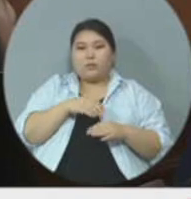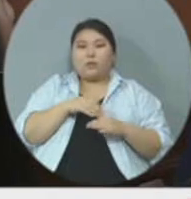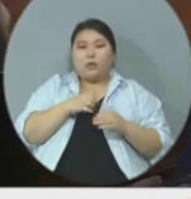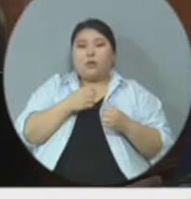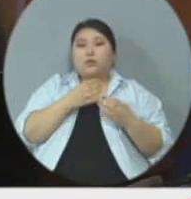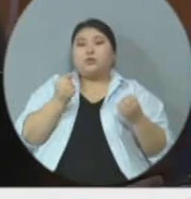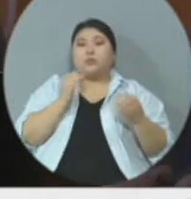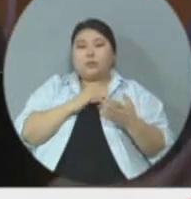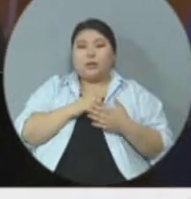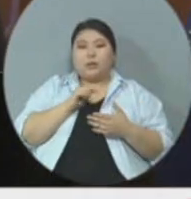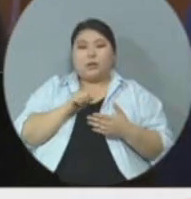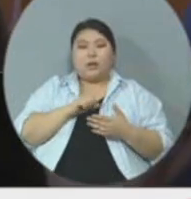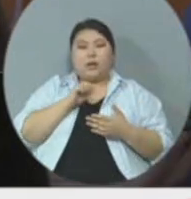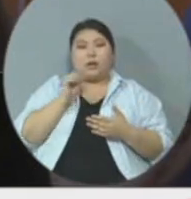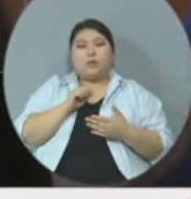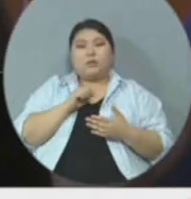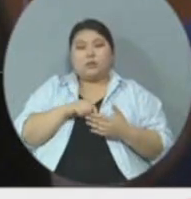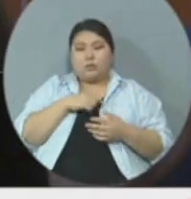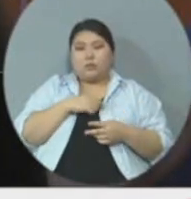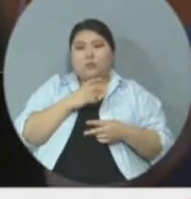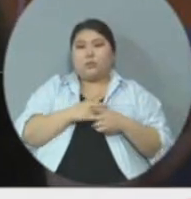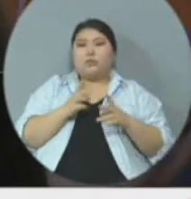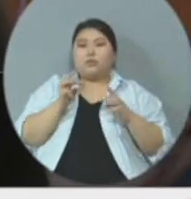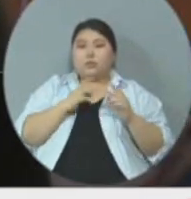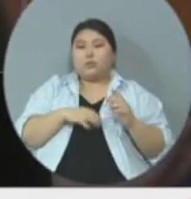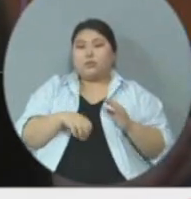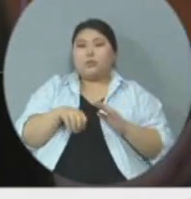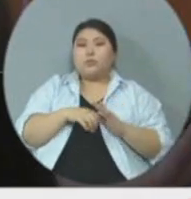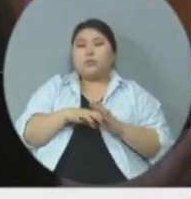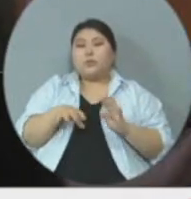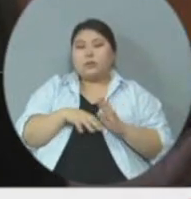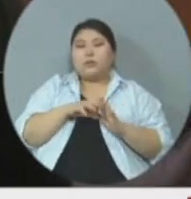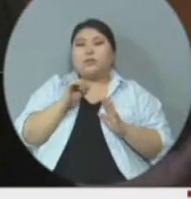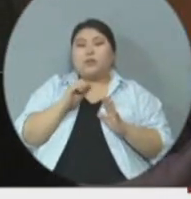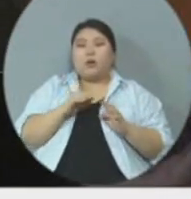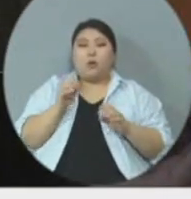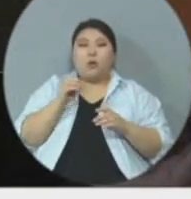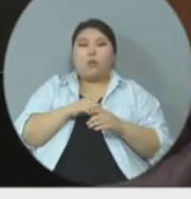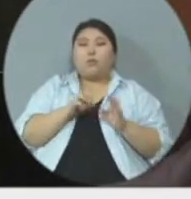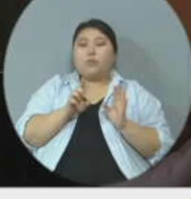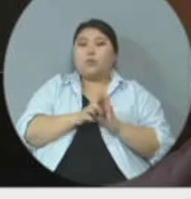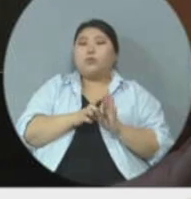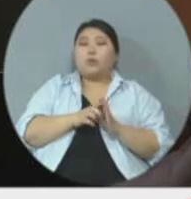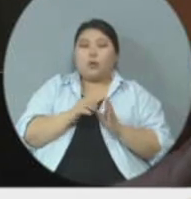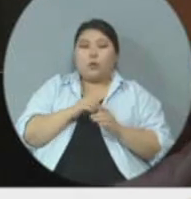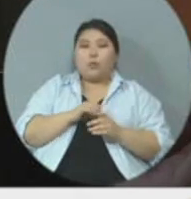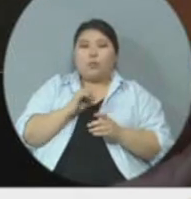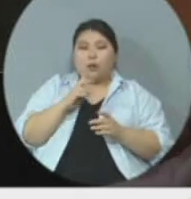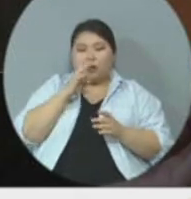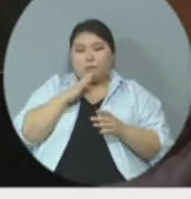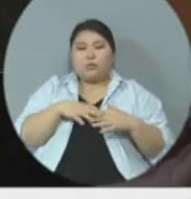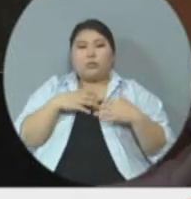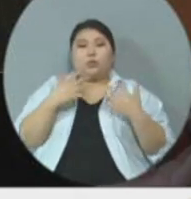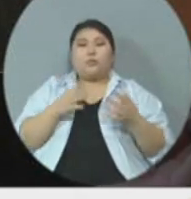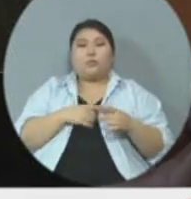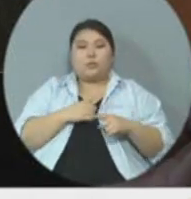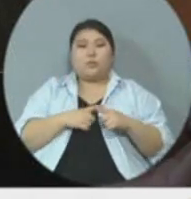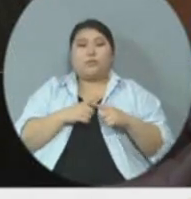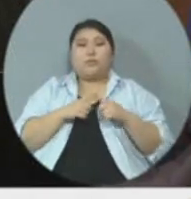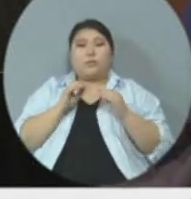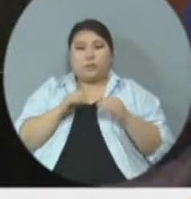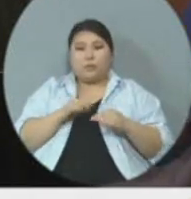асуудлыг бас энэ хуулийнхаа өөрчлөлтийн хүрээнд хэрхэн яаж оруулж болох вэ? Оруулах юм бол одоо их томоохон дэвшил гарна шүү дээ, тийм ээ. За, мэдээж